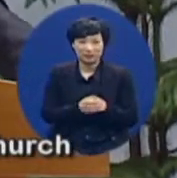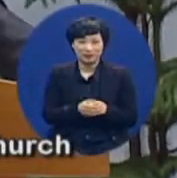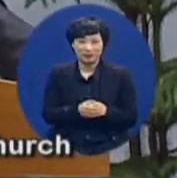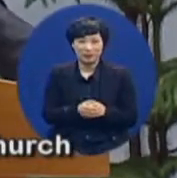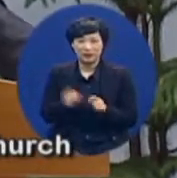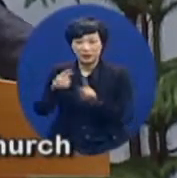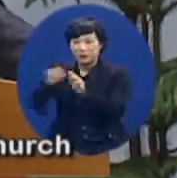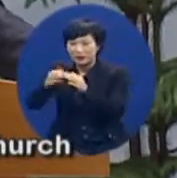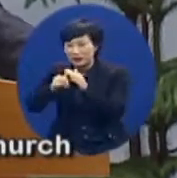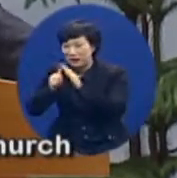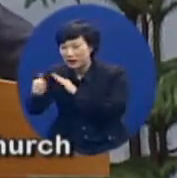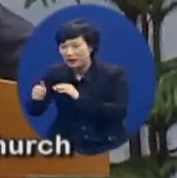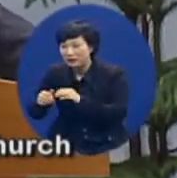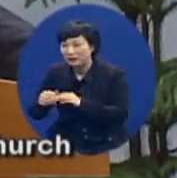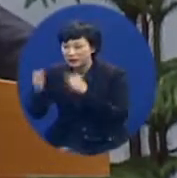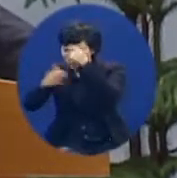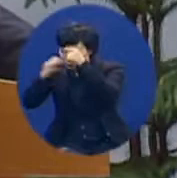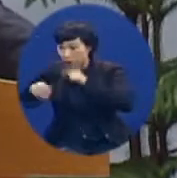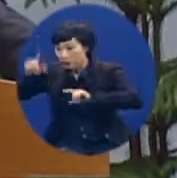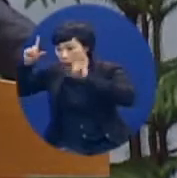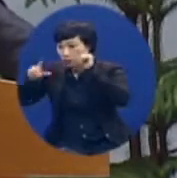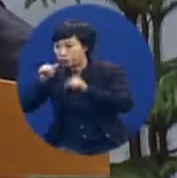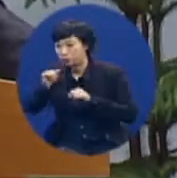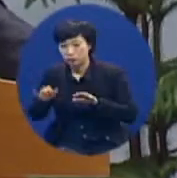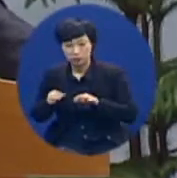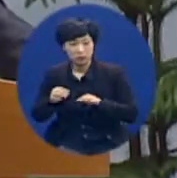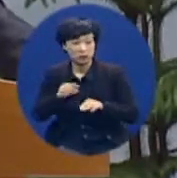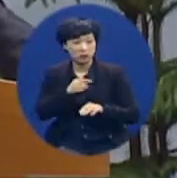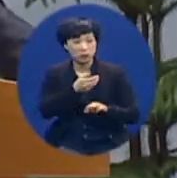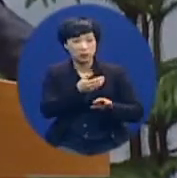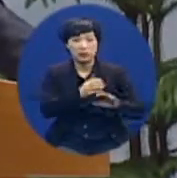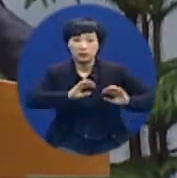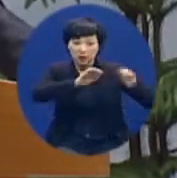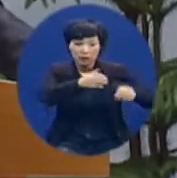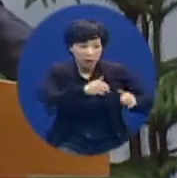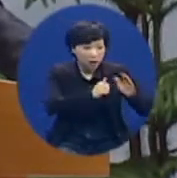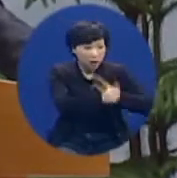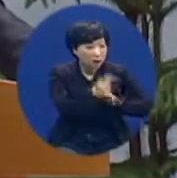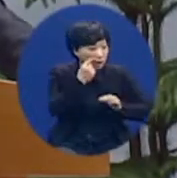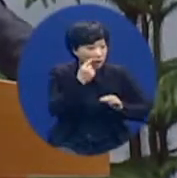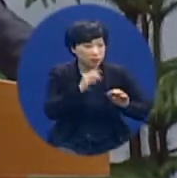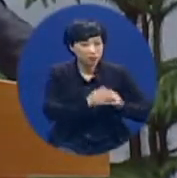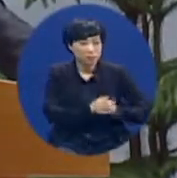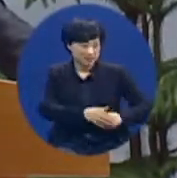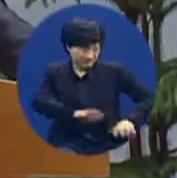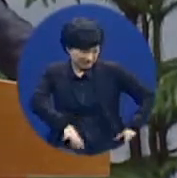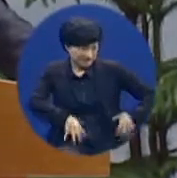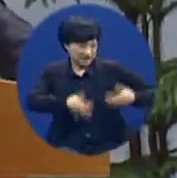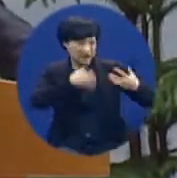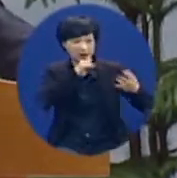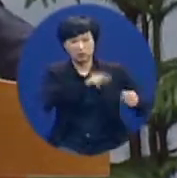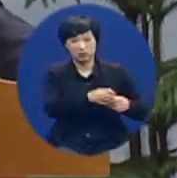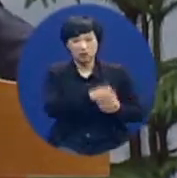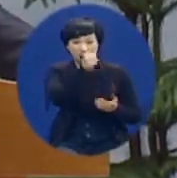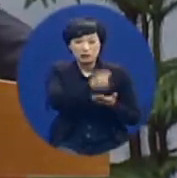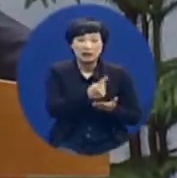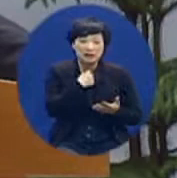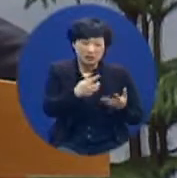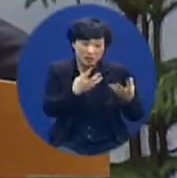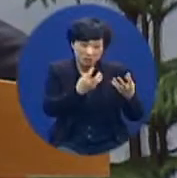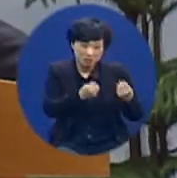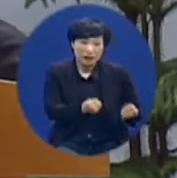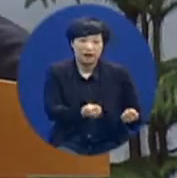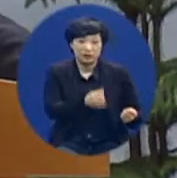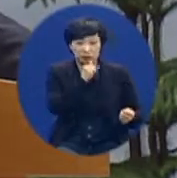교회 와서는 성도 같은데 밖에 나가서는 쪽박을 깨뜨려 가면서 아주 죄라는 죄는